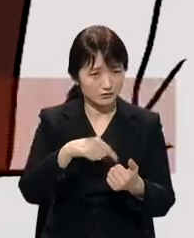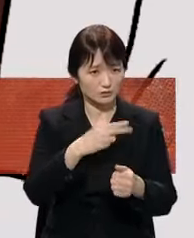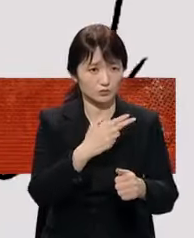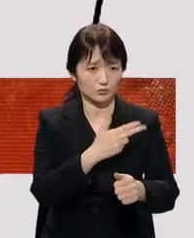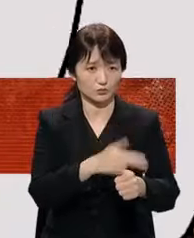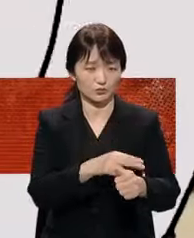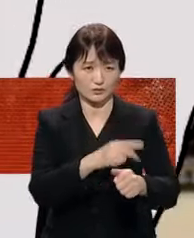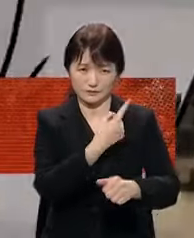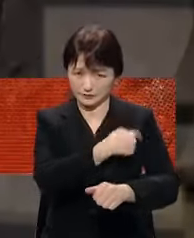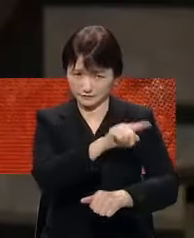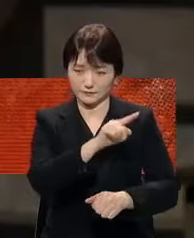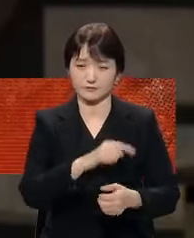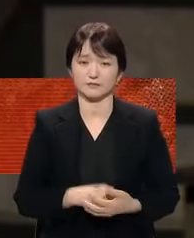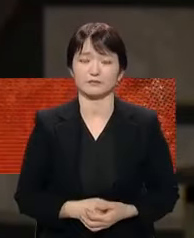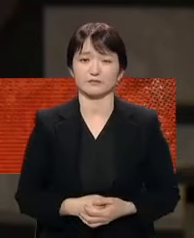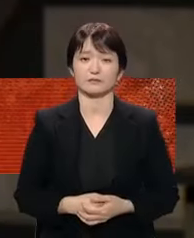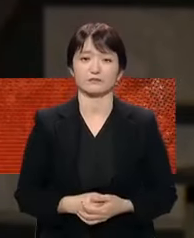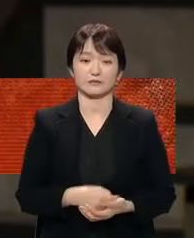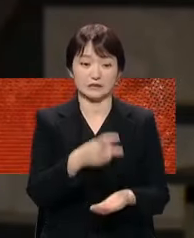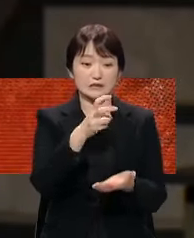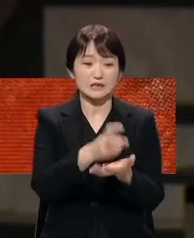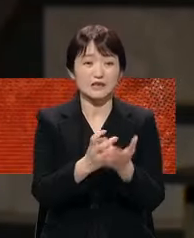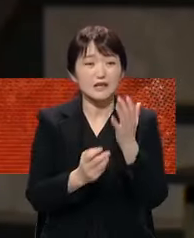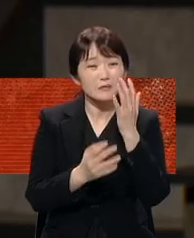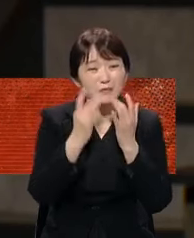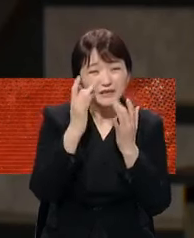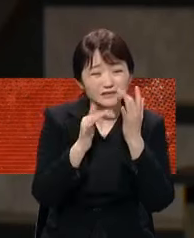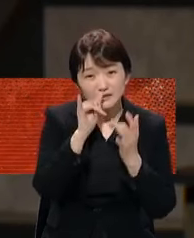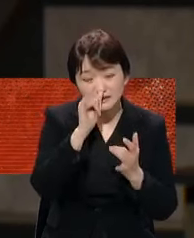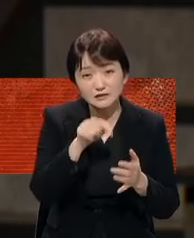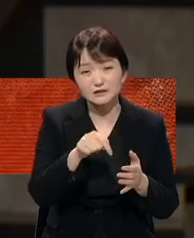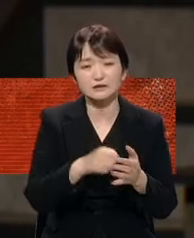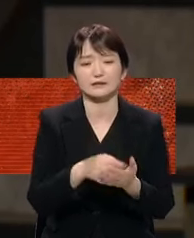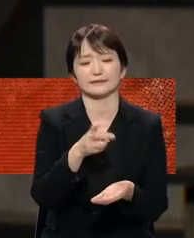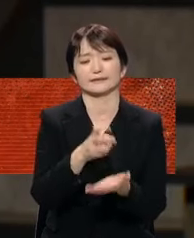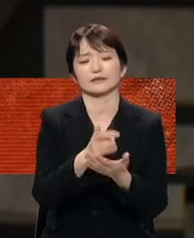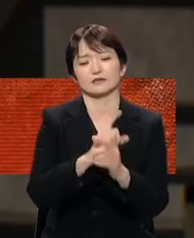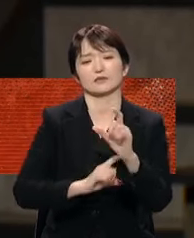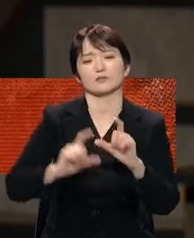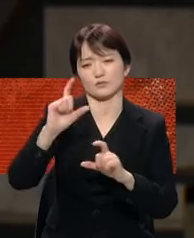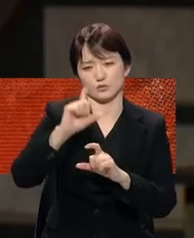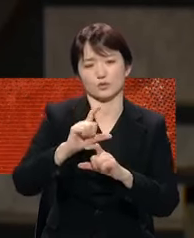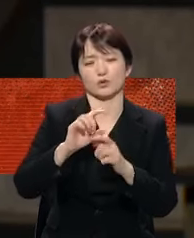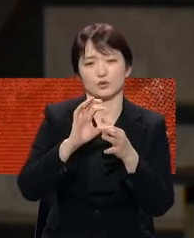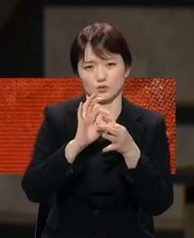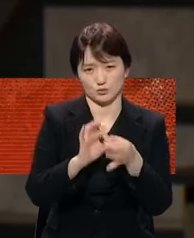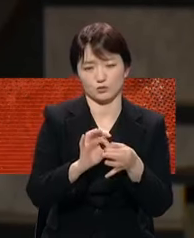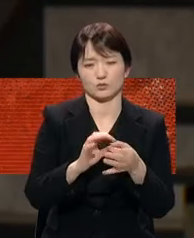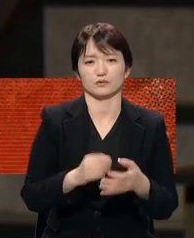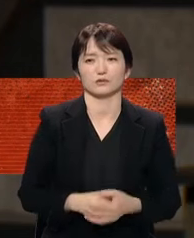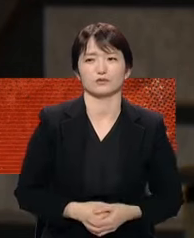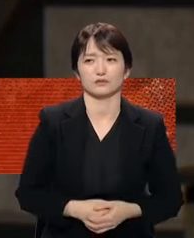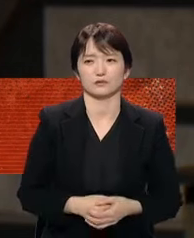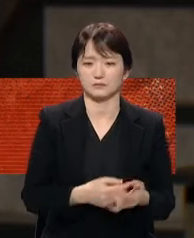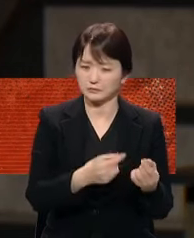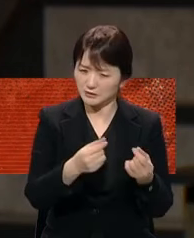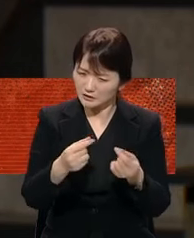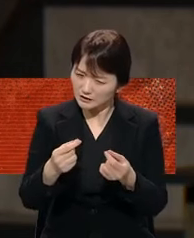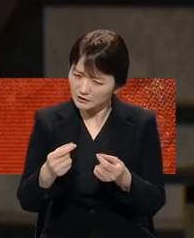것이 만약에 제도적인 허점이 있다라고 한다면 제도적 보완을 통해서 이와 유사한 그 사항이